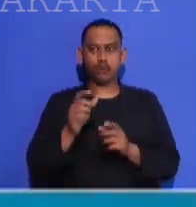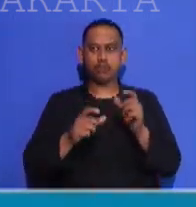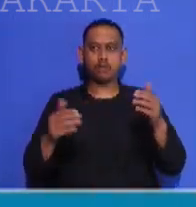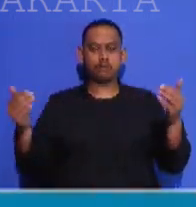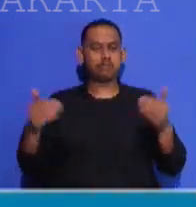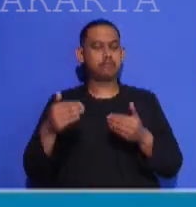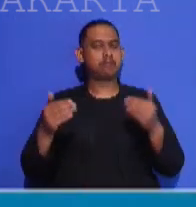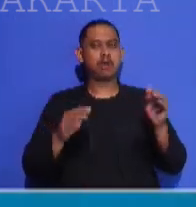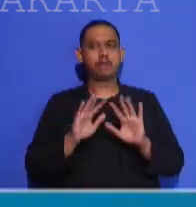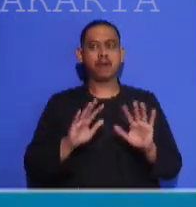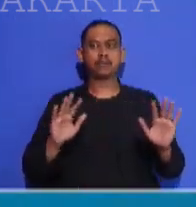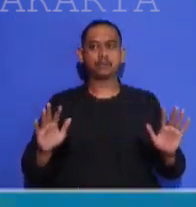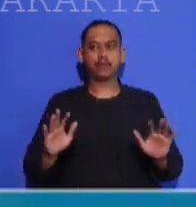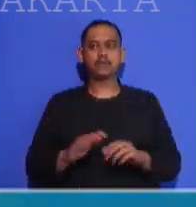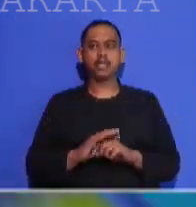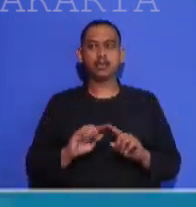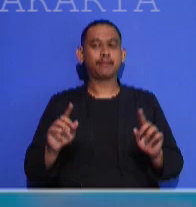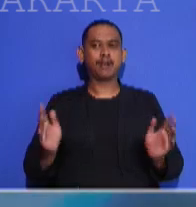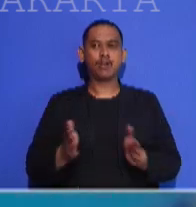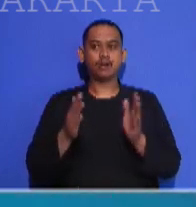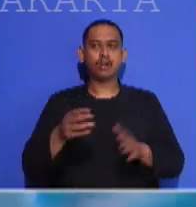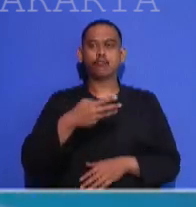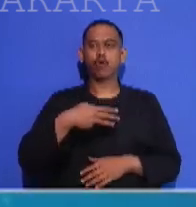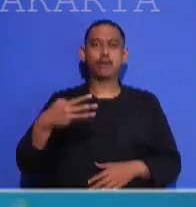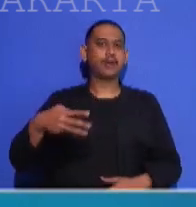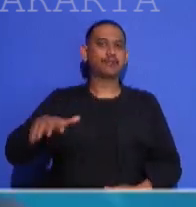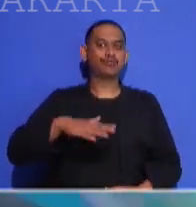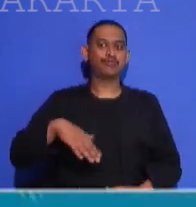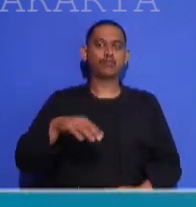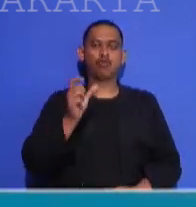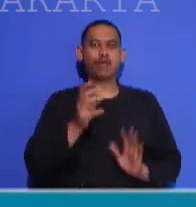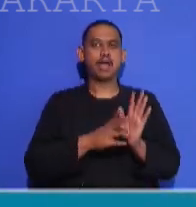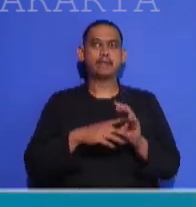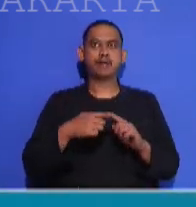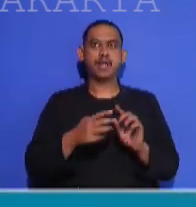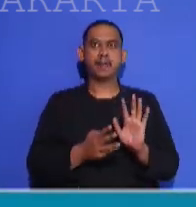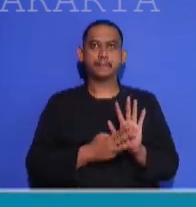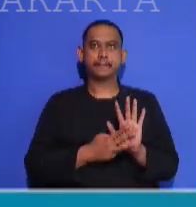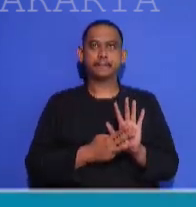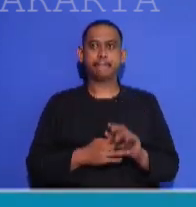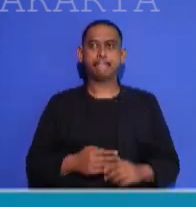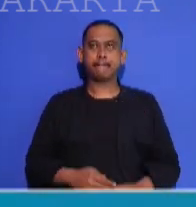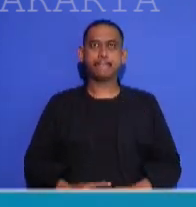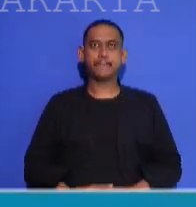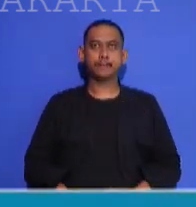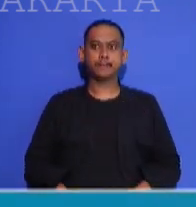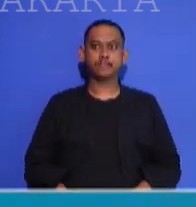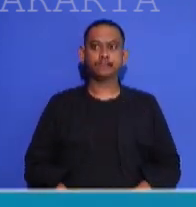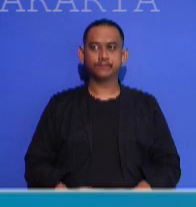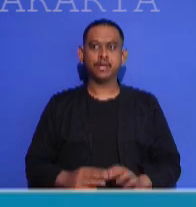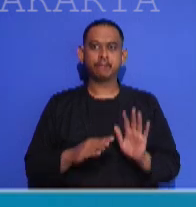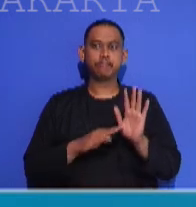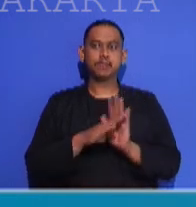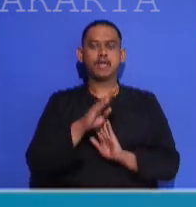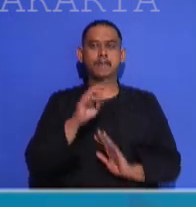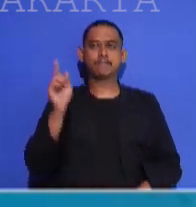homestay tetapi juga memberdayakan ekonomi lokal utamanya pelaku UMKM tidak hanya itu kemajuan Pemerintah